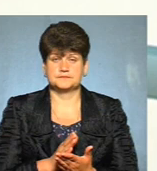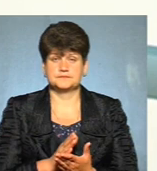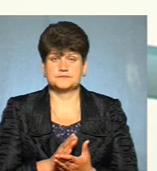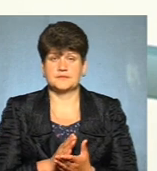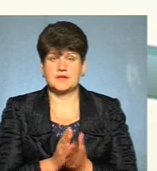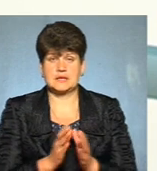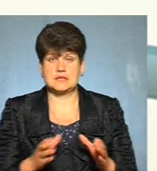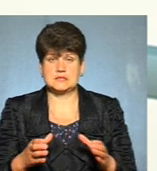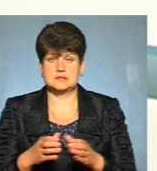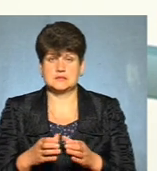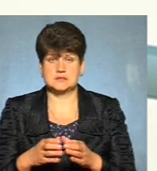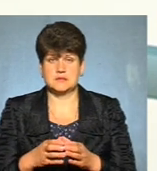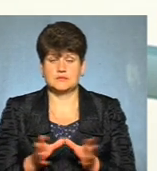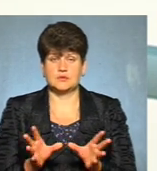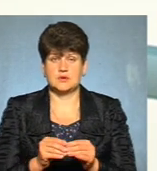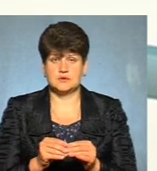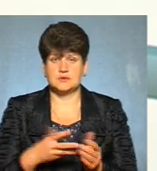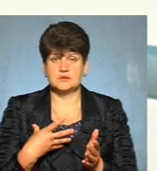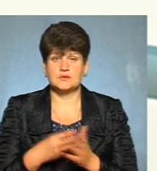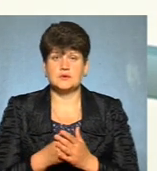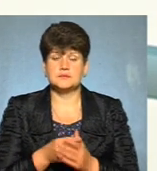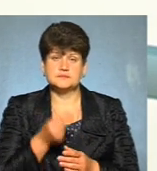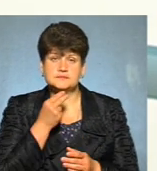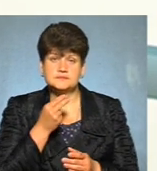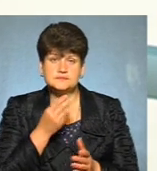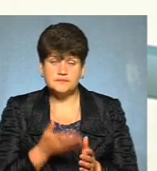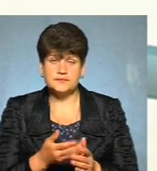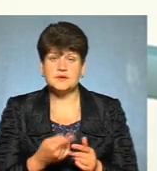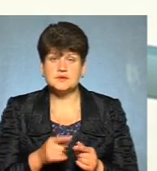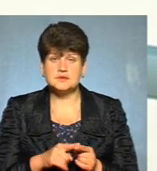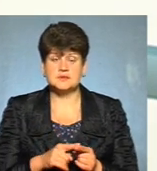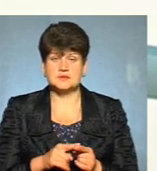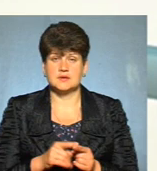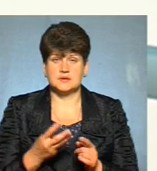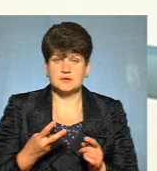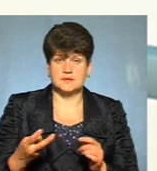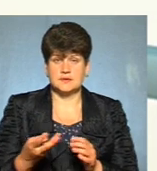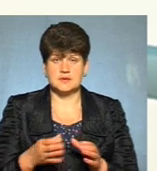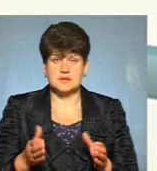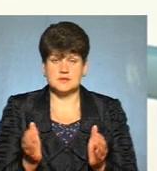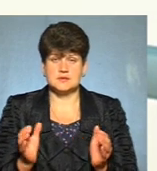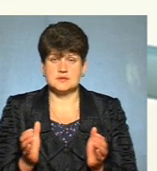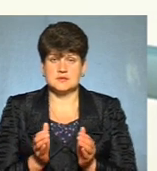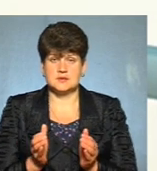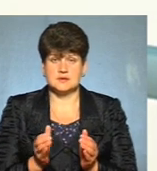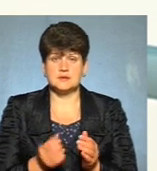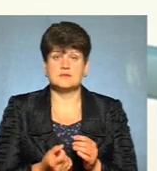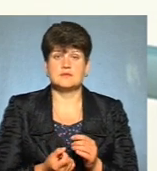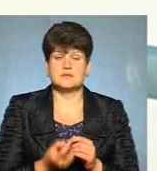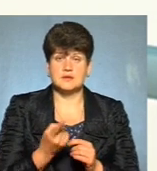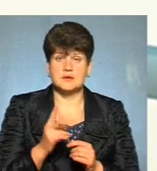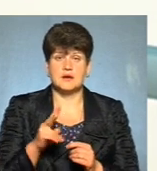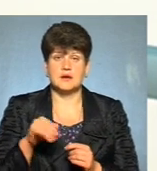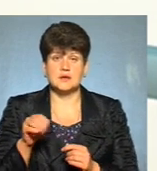із своїми прокормлювачами. І це так звана тричленна паразитарна система, тобто збудник,